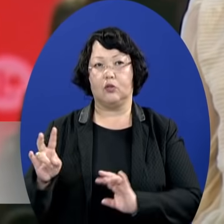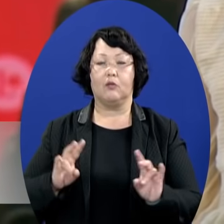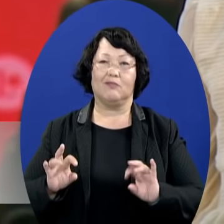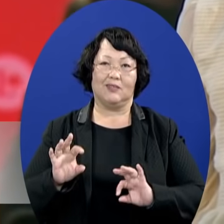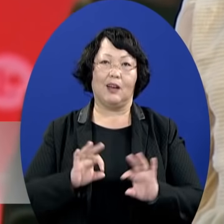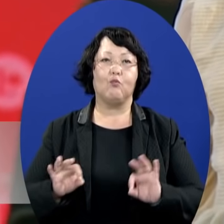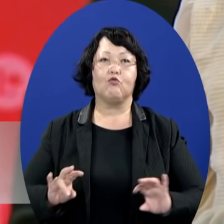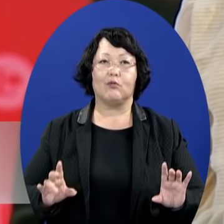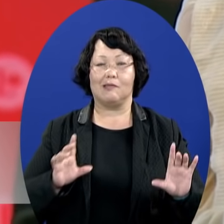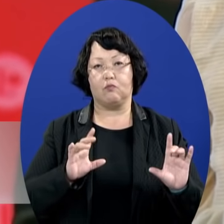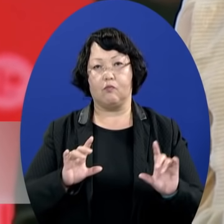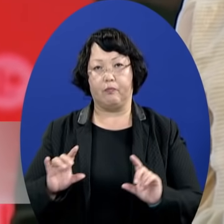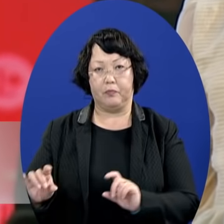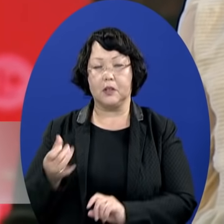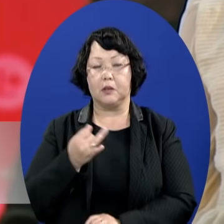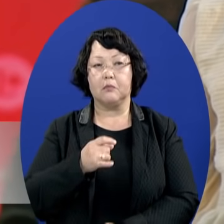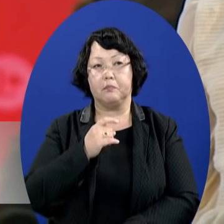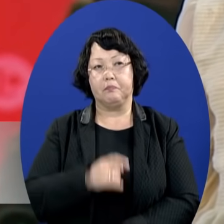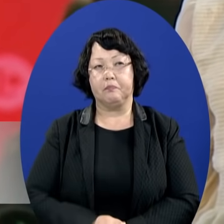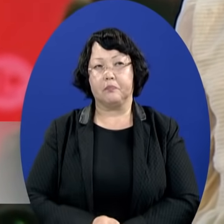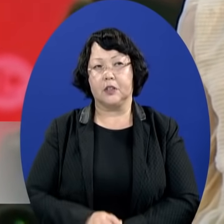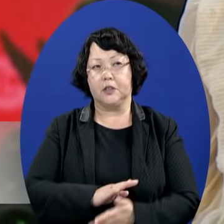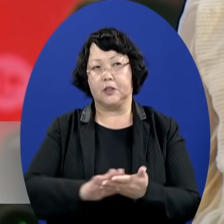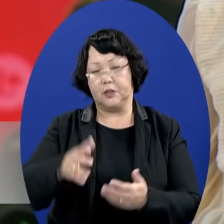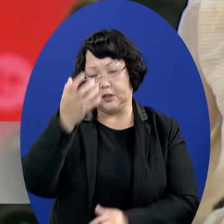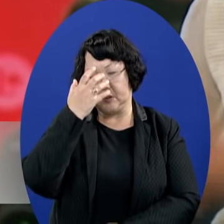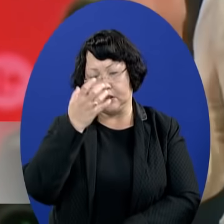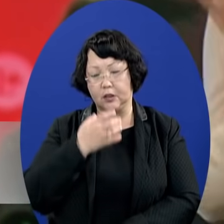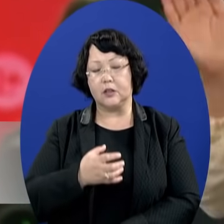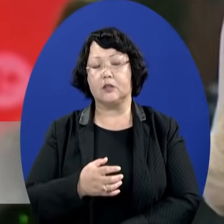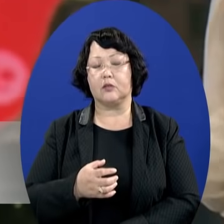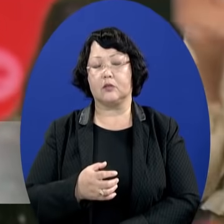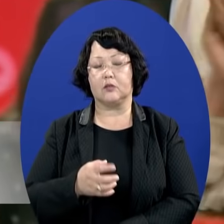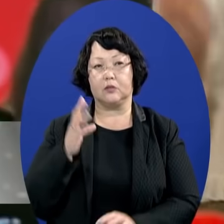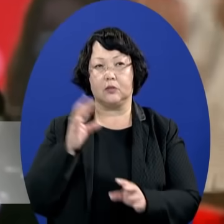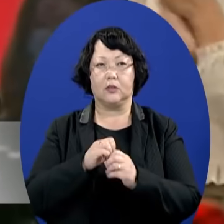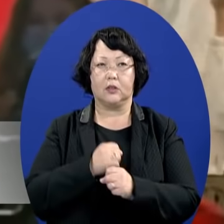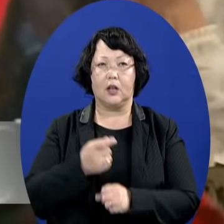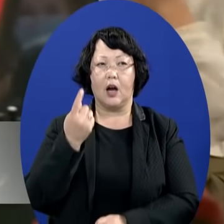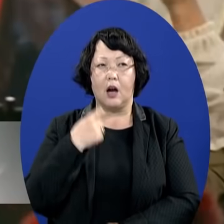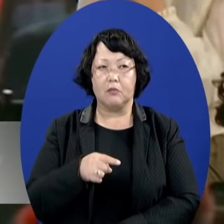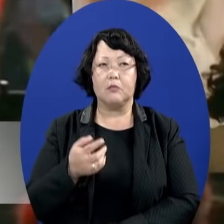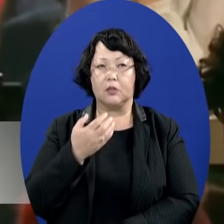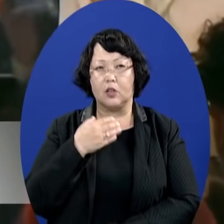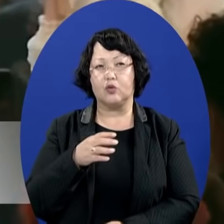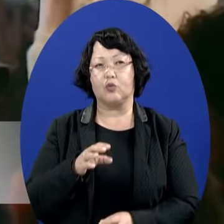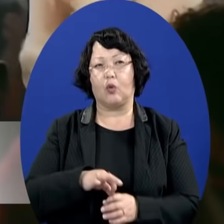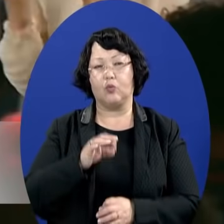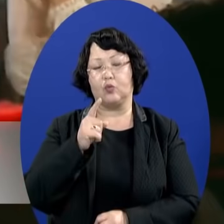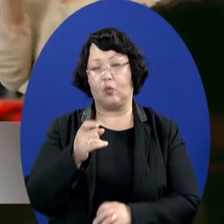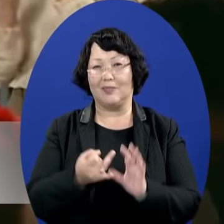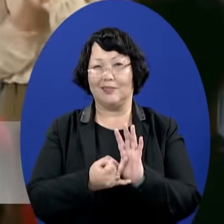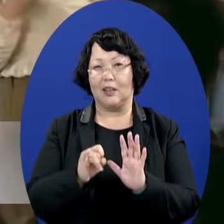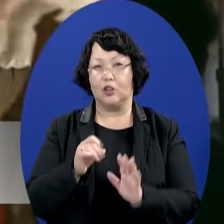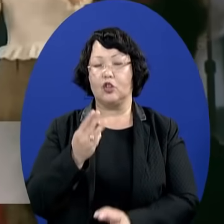ялалт байгуулсан дүн урчилсан байдлаар гарч байна. За шинэ засгийн газар дангаар эмхлэн байгуулахын тулд хамгийн багадаа сонгуулийн 170